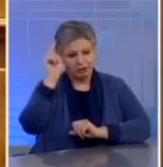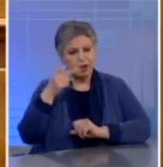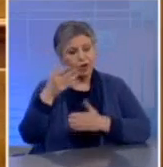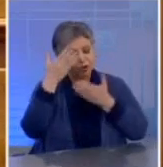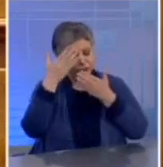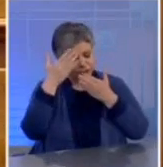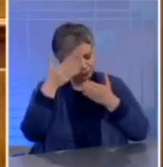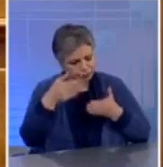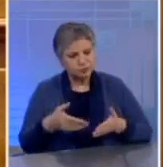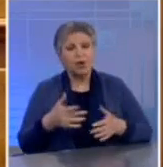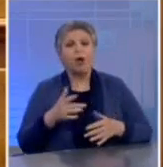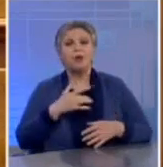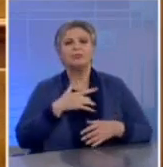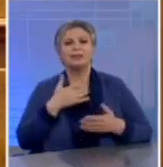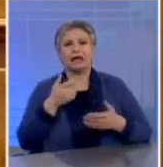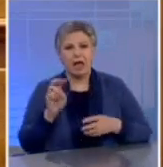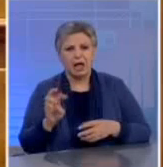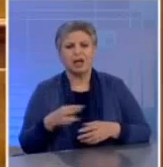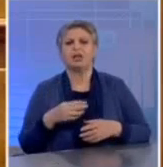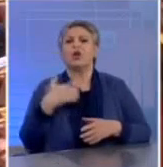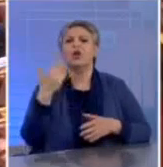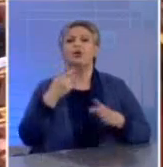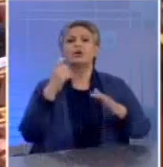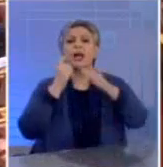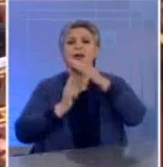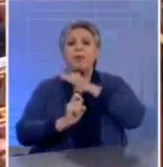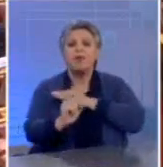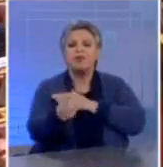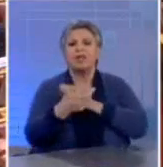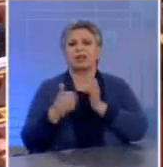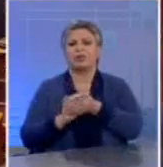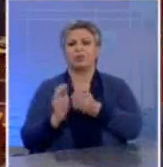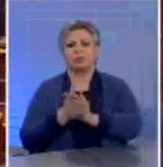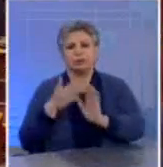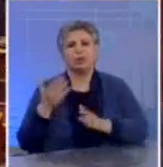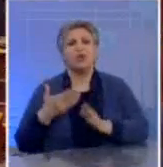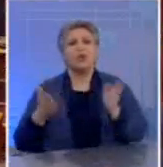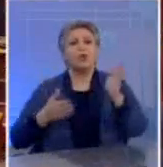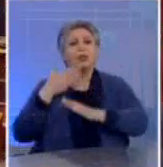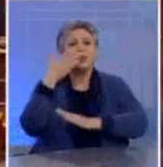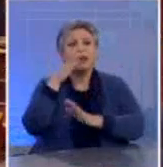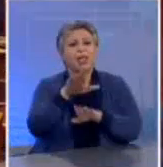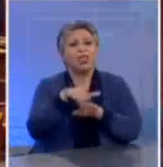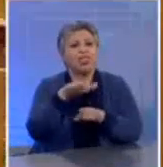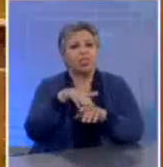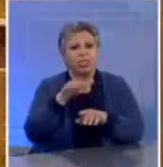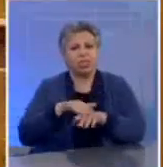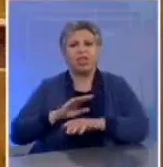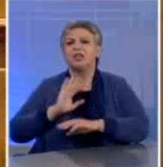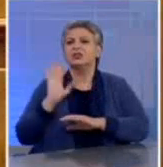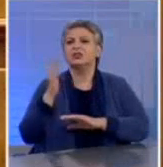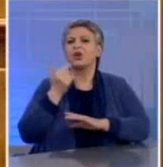μέσα στα υποβρύχια, ούτε ήταν μέσα στη διαπλοκή, ούτε πήγαινε να φιλήσει κατουρημένες ποδιές των διαπλεκομένων